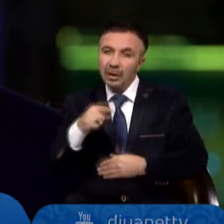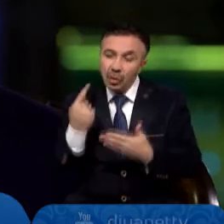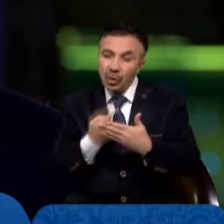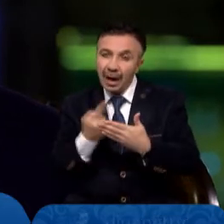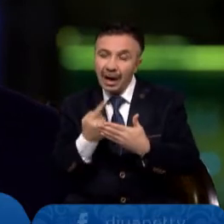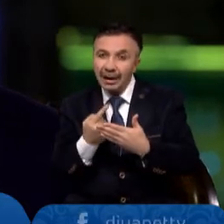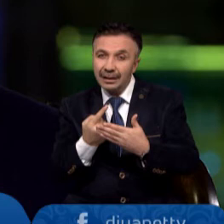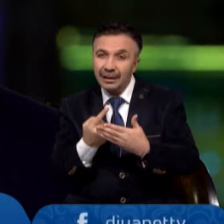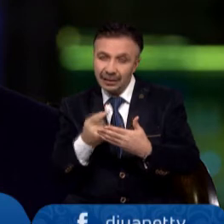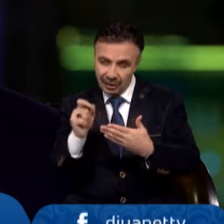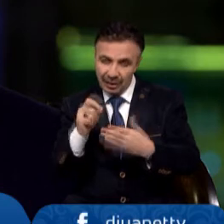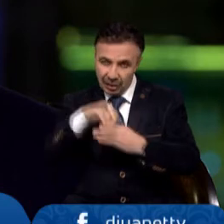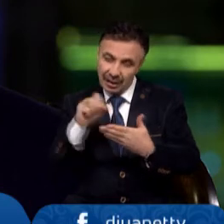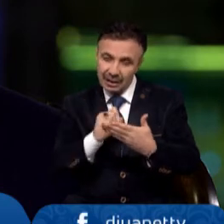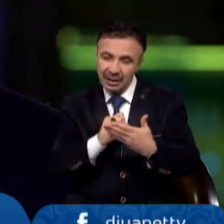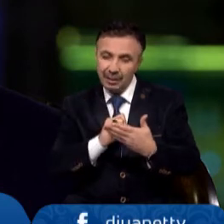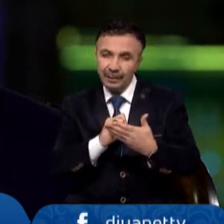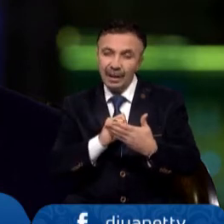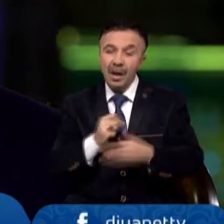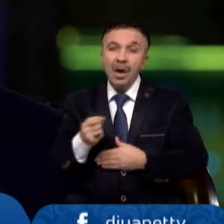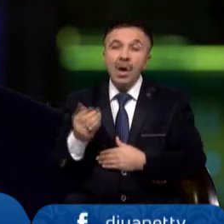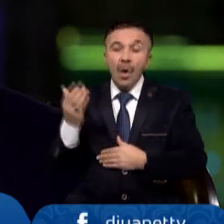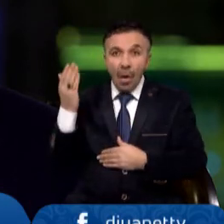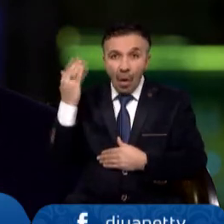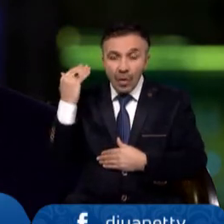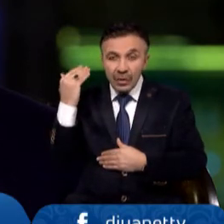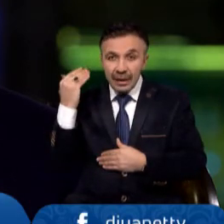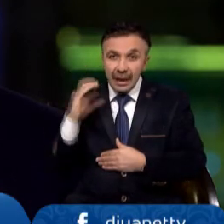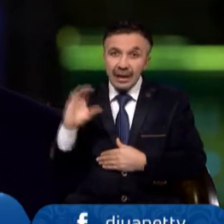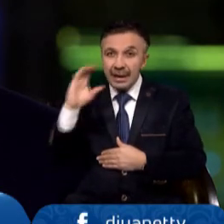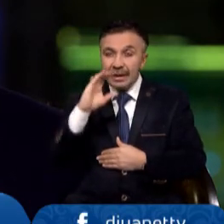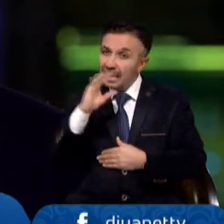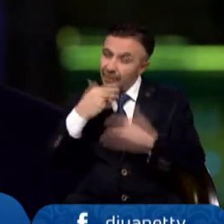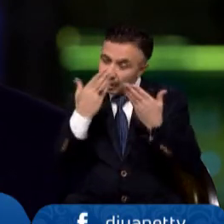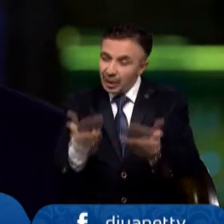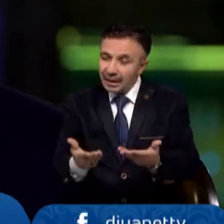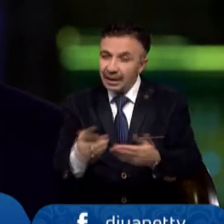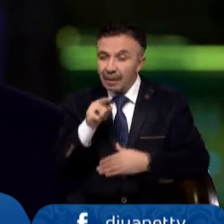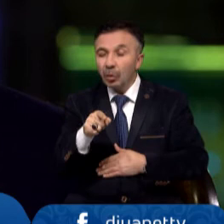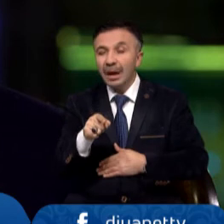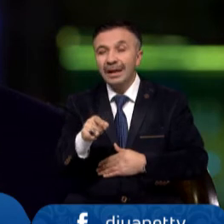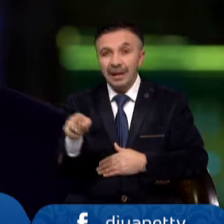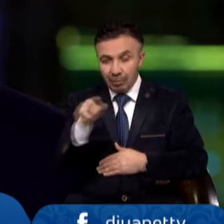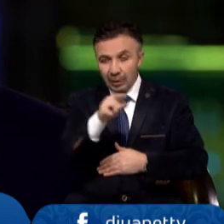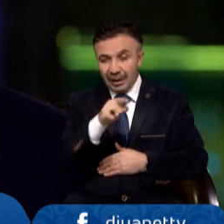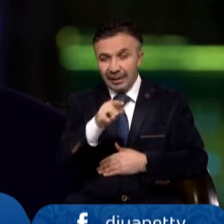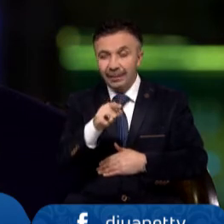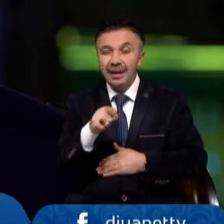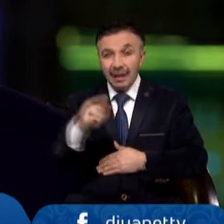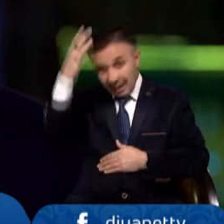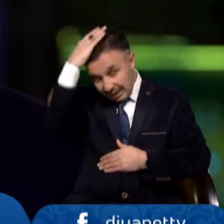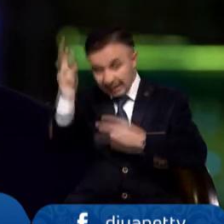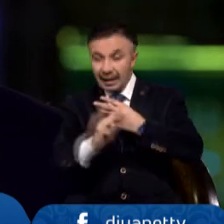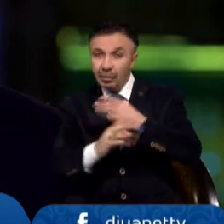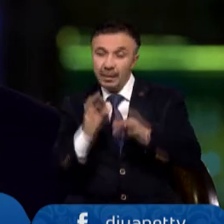ifadesiyle Esra bir gunel evvelun dediğimiz Önden Gidenler Bunlar Hazreti Ebu